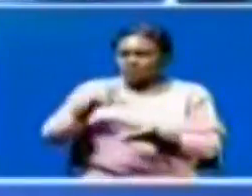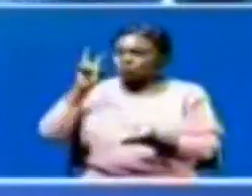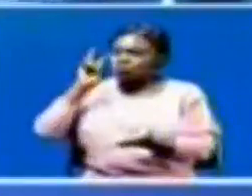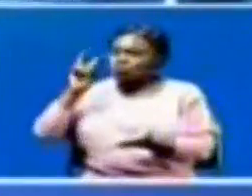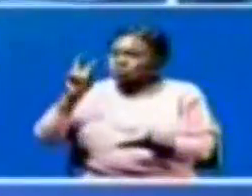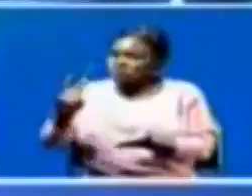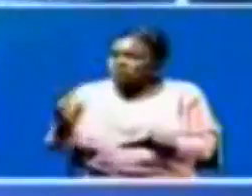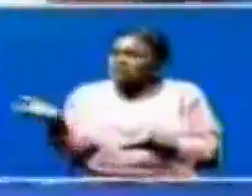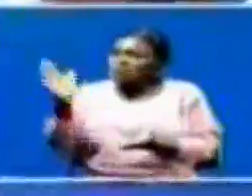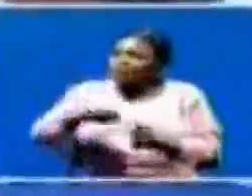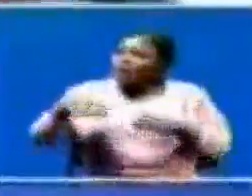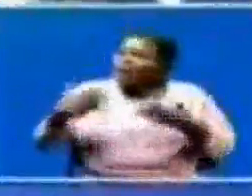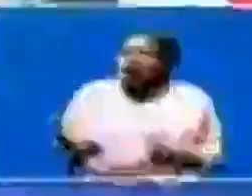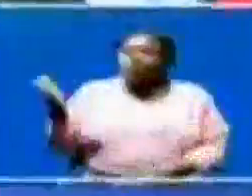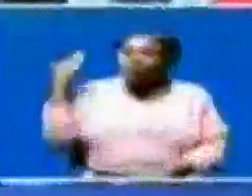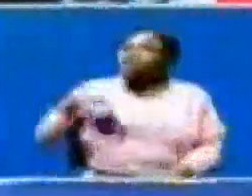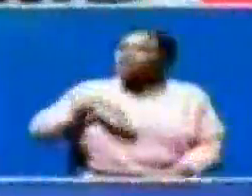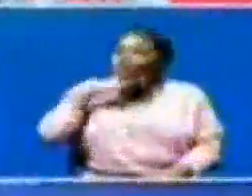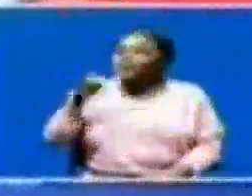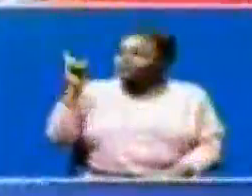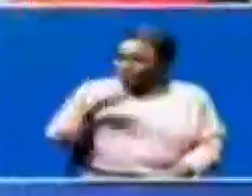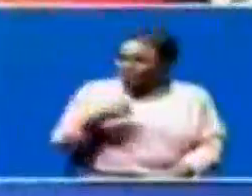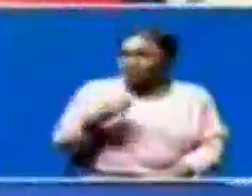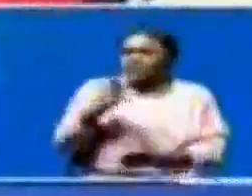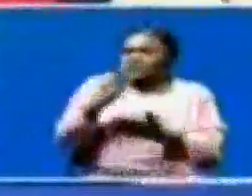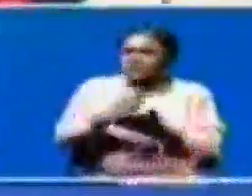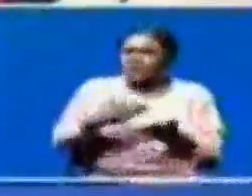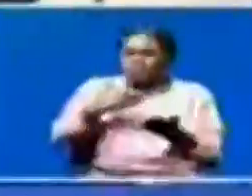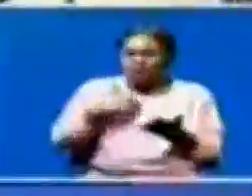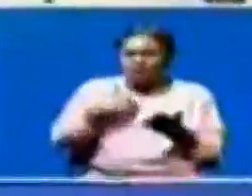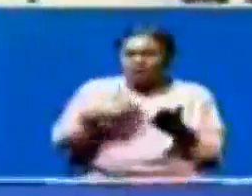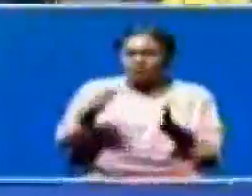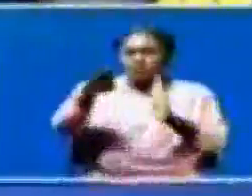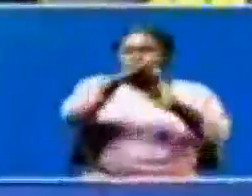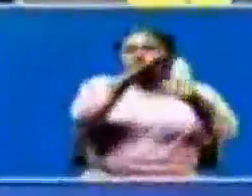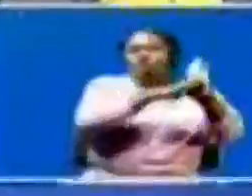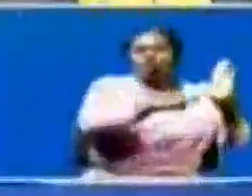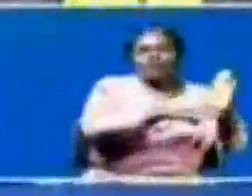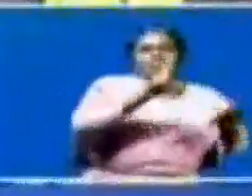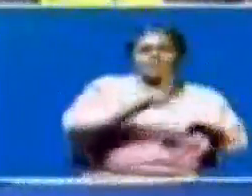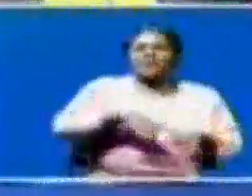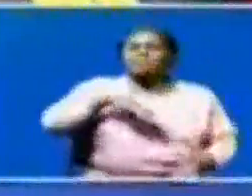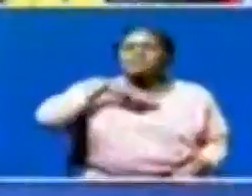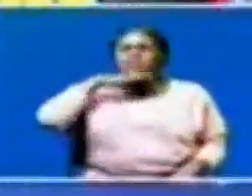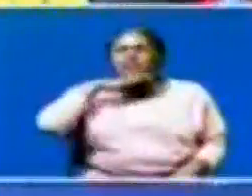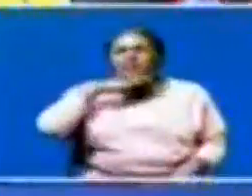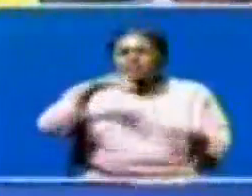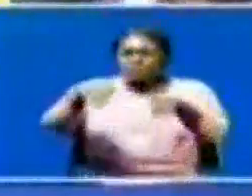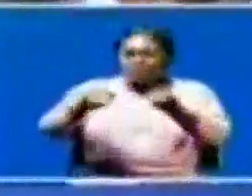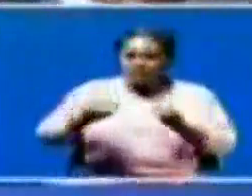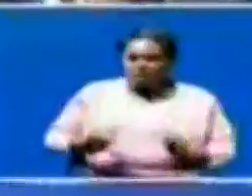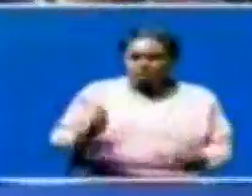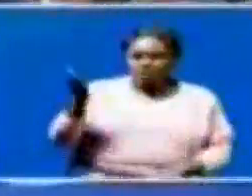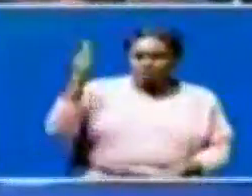kushuhudia marejeo yake. Wengine wakibeba ratiba ya mazishi yake waliyemdhania kuwa Paul, mazishi ya